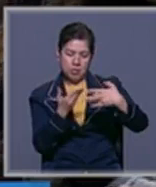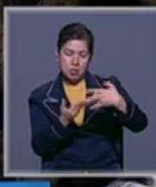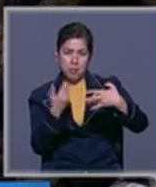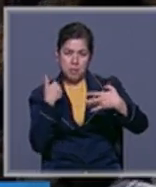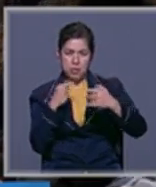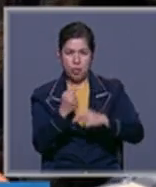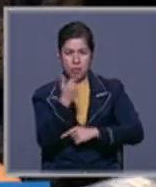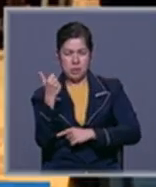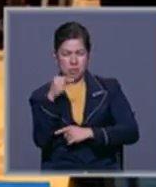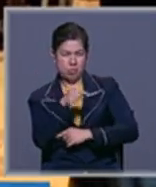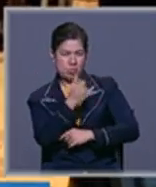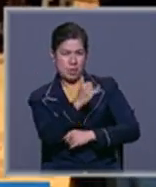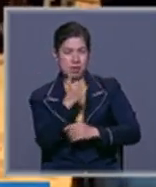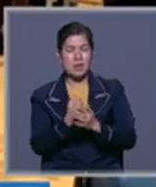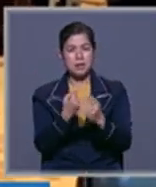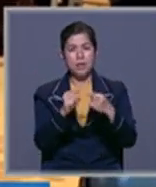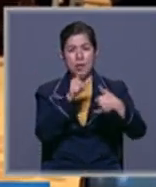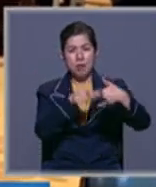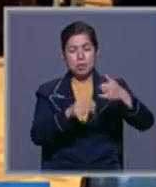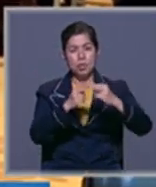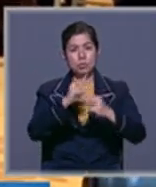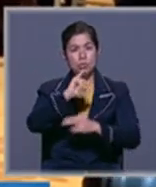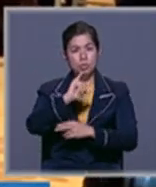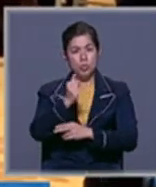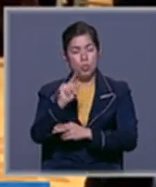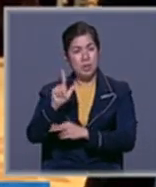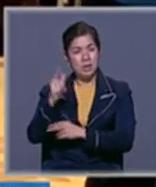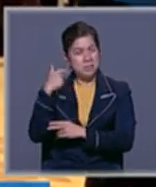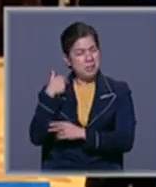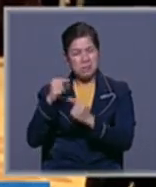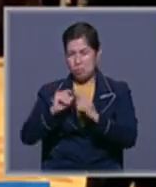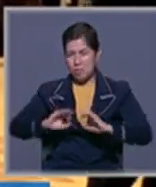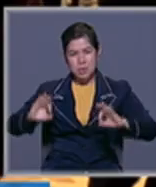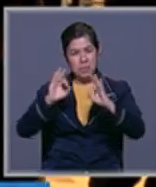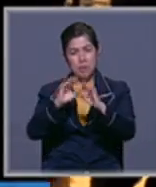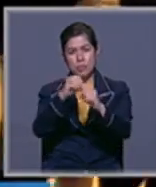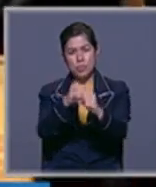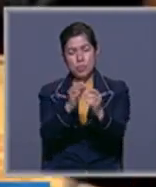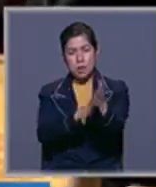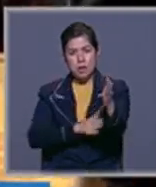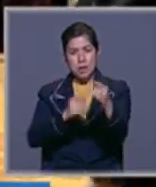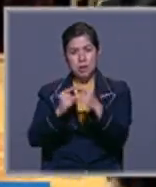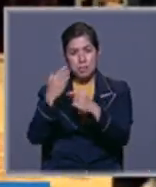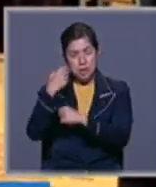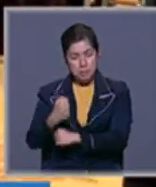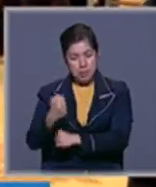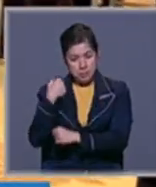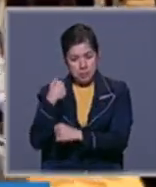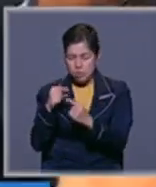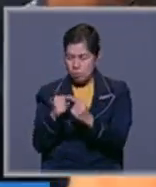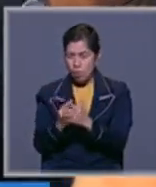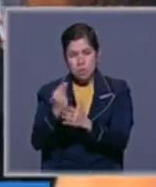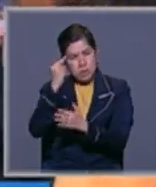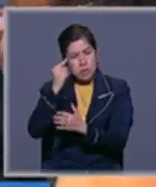รพันธ์นะครับคุณเฉลิมบอกว่าคุณจุรินทร์เป็นคนที่มีหลักการอยู่กับพรรคประชาธิปัตย์มาตลอดคนอื่นเป็นพวกท้องนอกหมดลูกนะครับส่ว